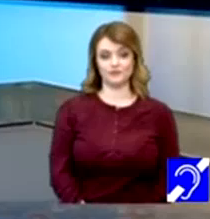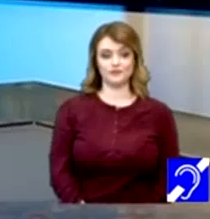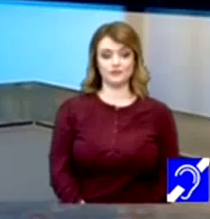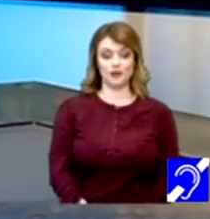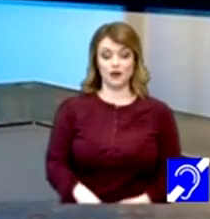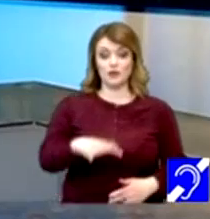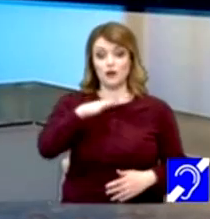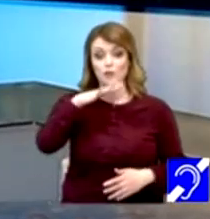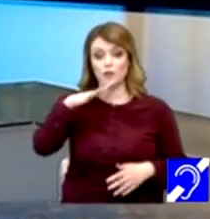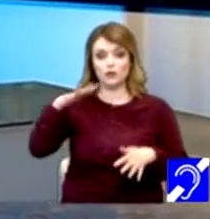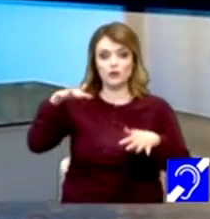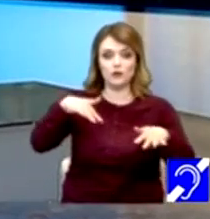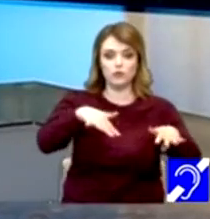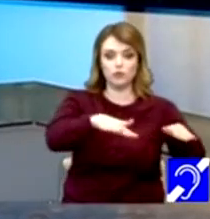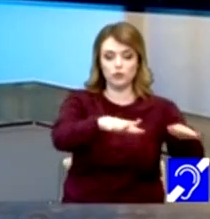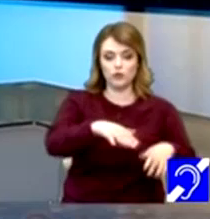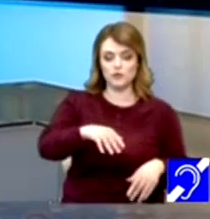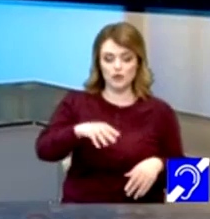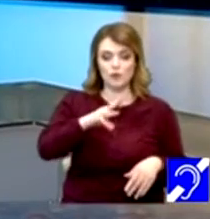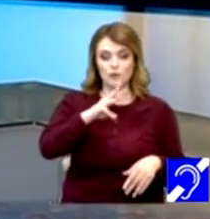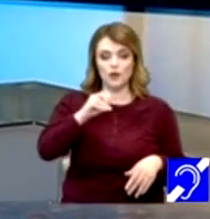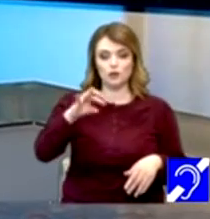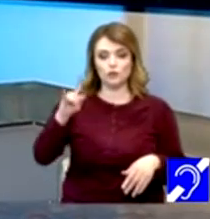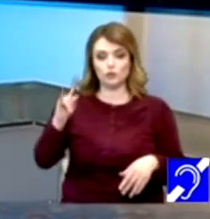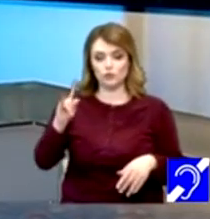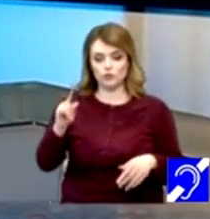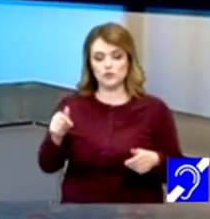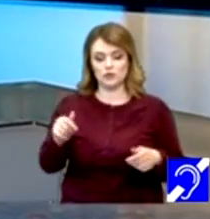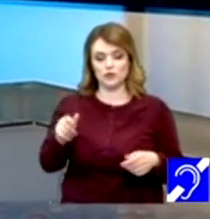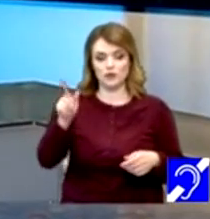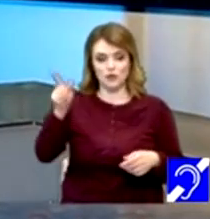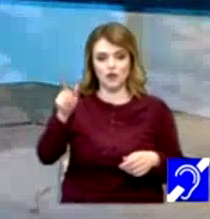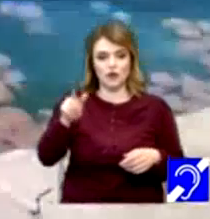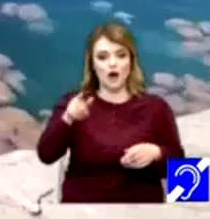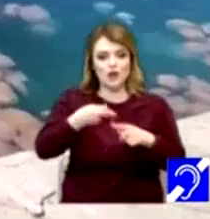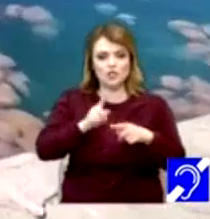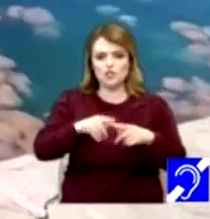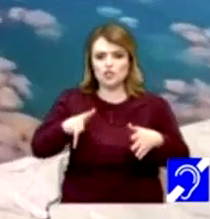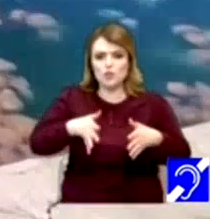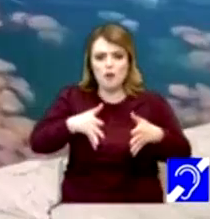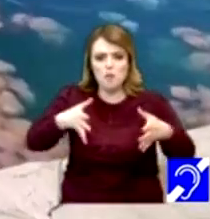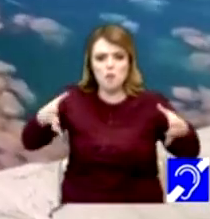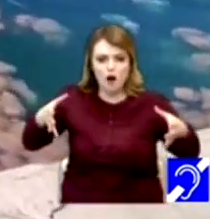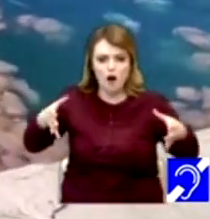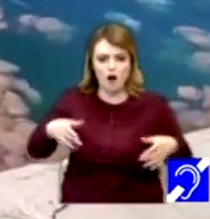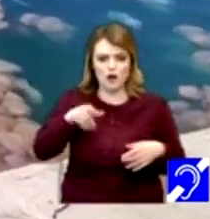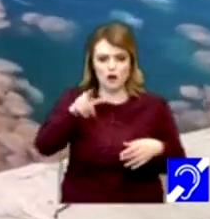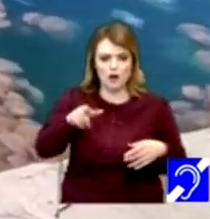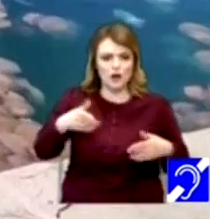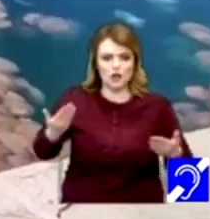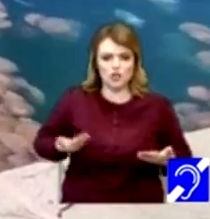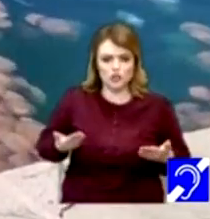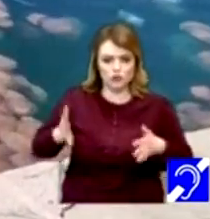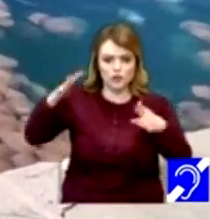Invazie de meduze în portul italian Trieste de la Marea Adriatică. Este vorba despre cea mai mare specie de meduze care se află în